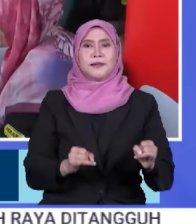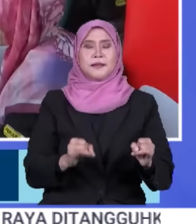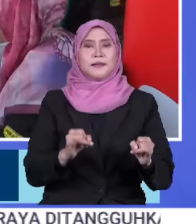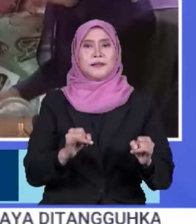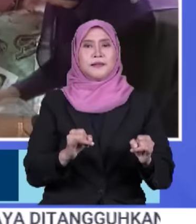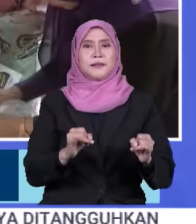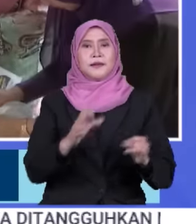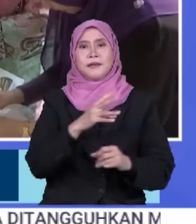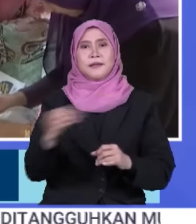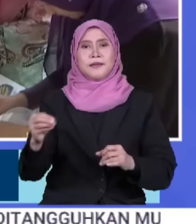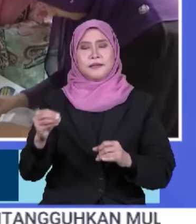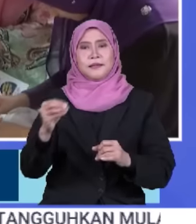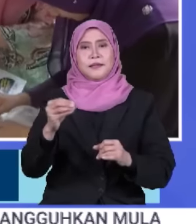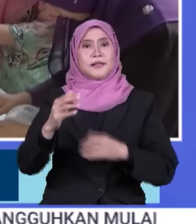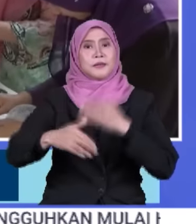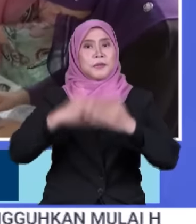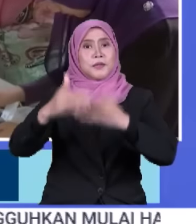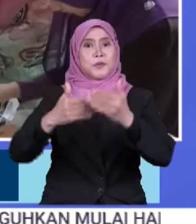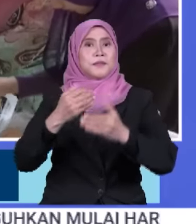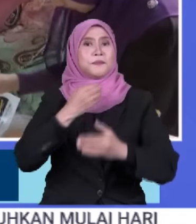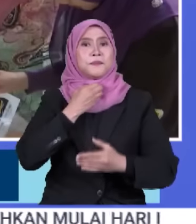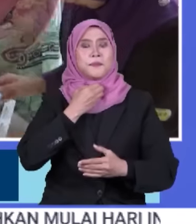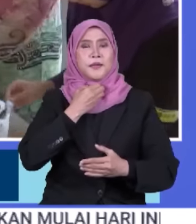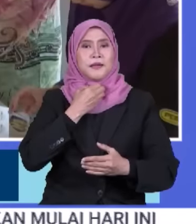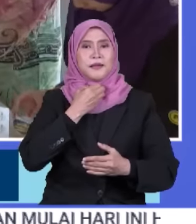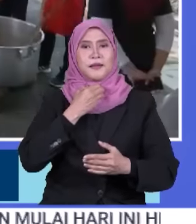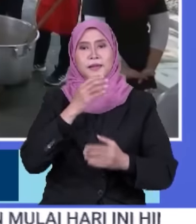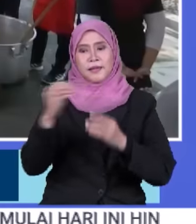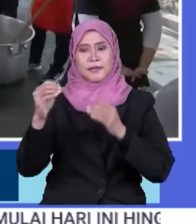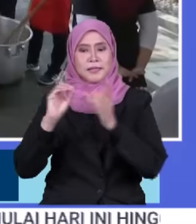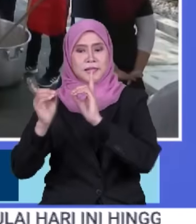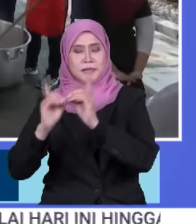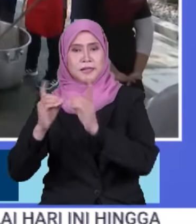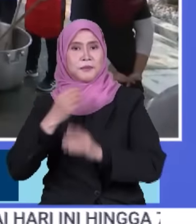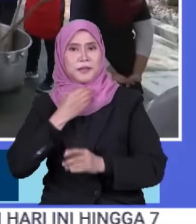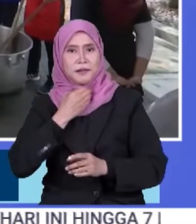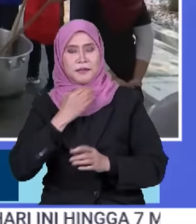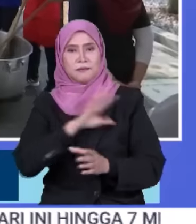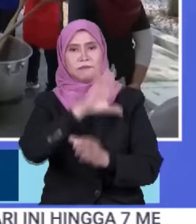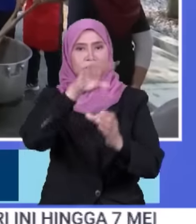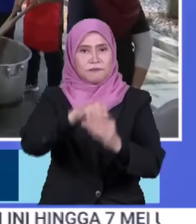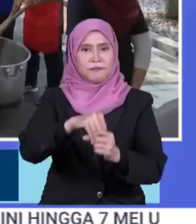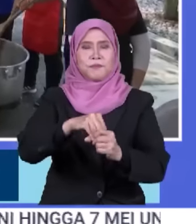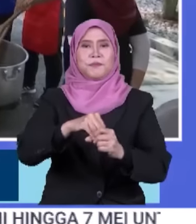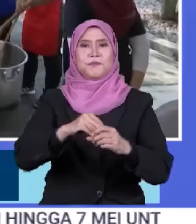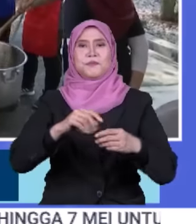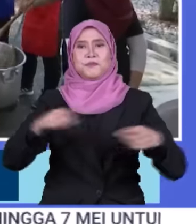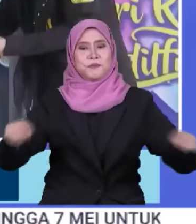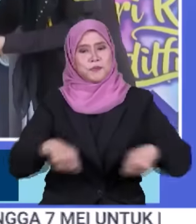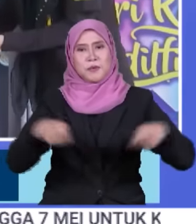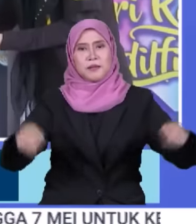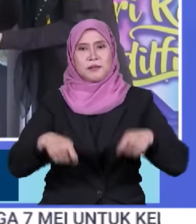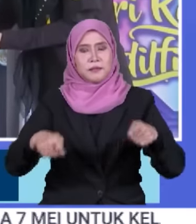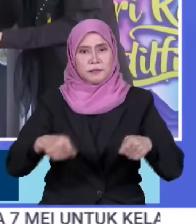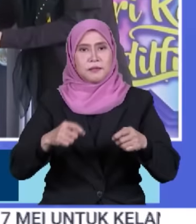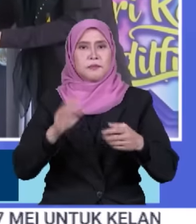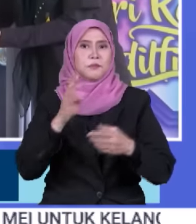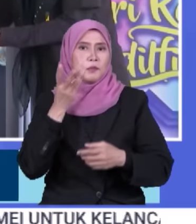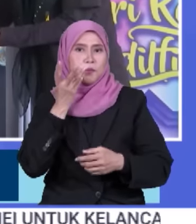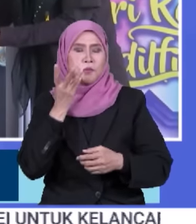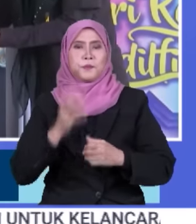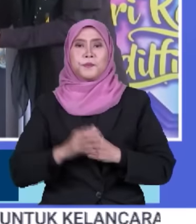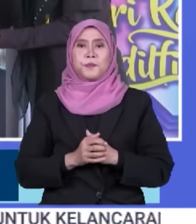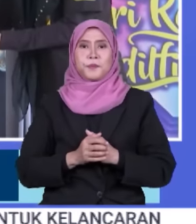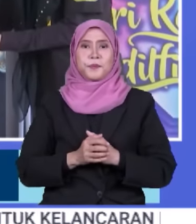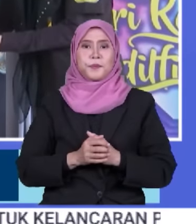serta Pembadanan Kemajuan Negeri Perak PKMP dan juga Digital Perak. Dan selain itu, dua tetamu jemputan turut serta terlibat dalam